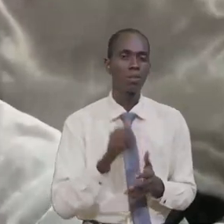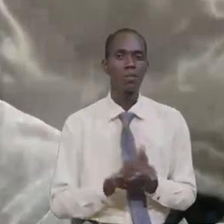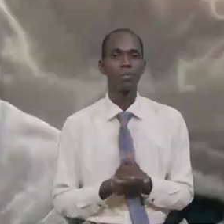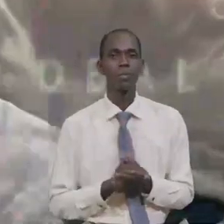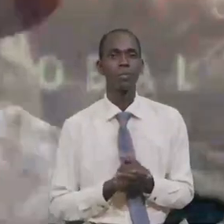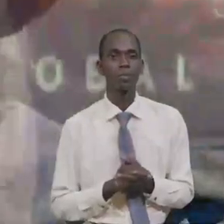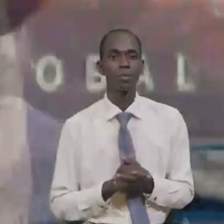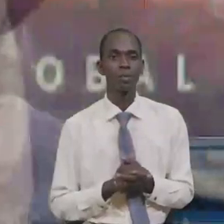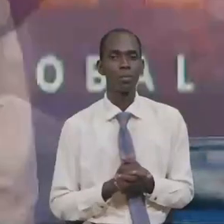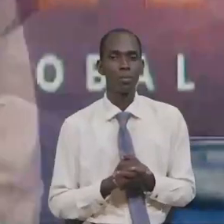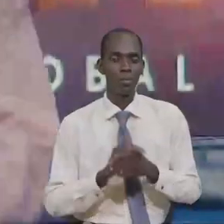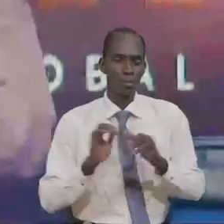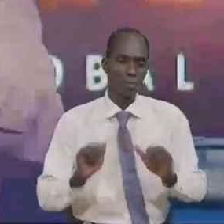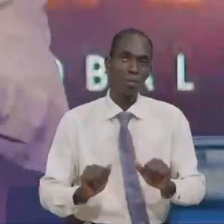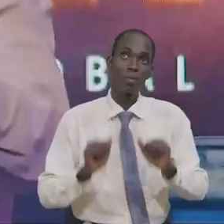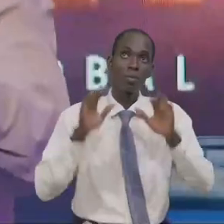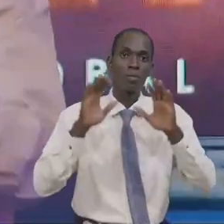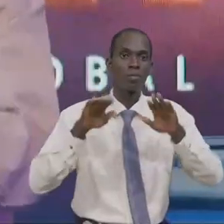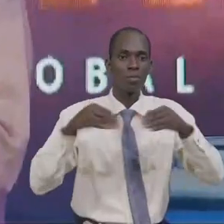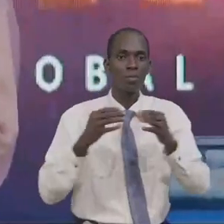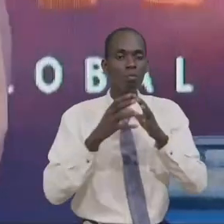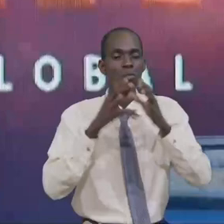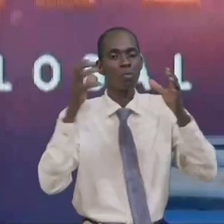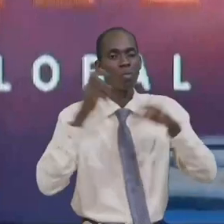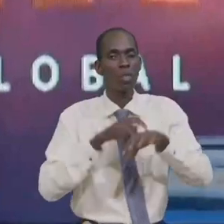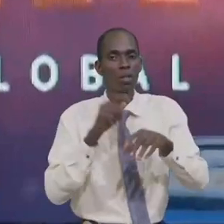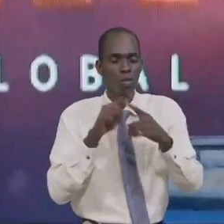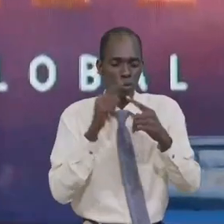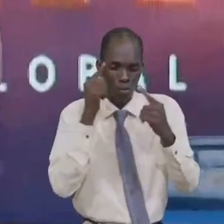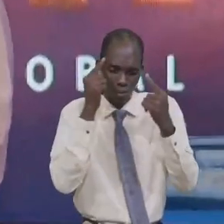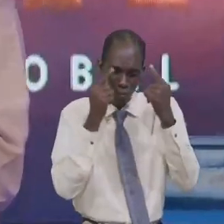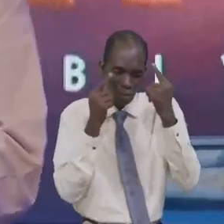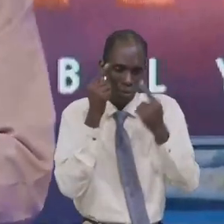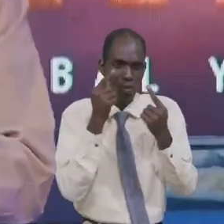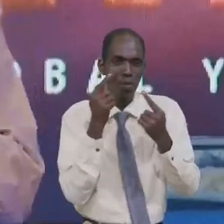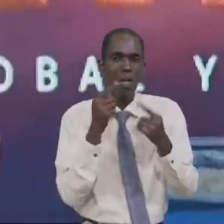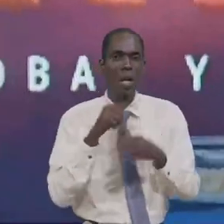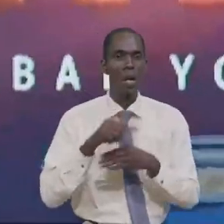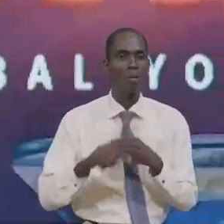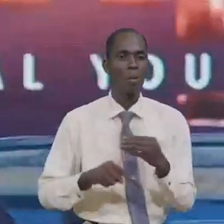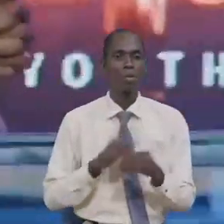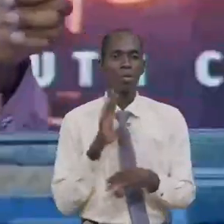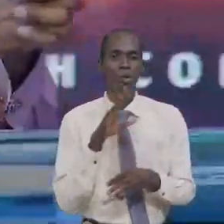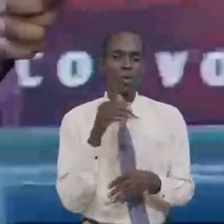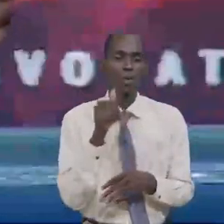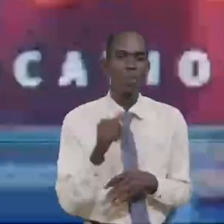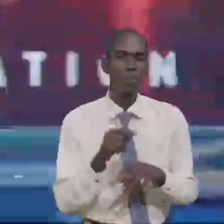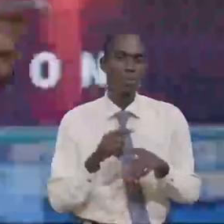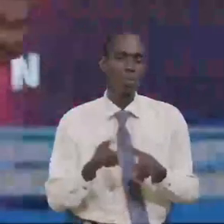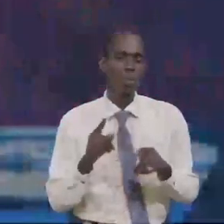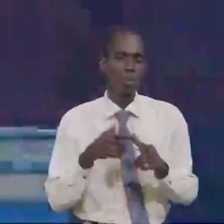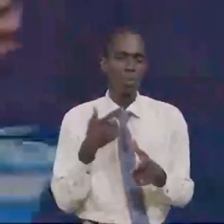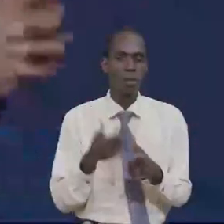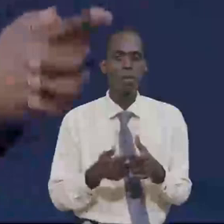dédié de temps qualitatif pour méditer et réfléchir à toi même c'est alors que